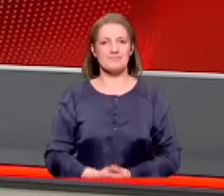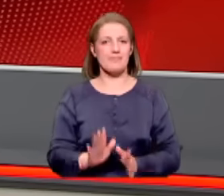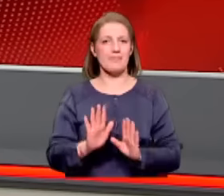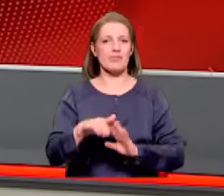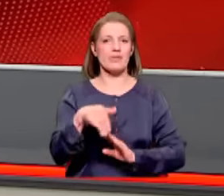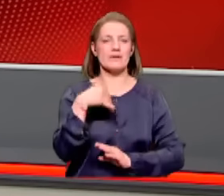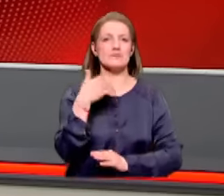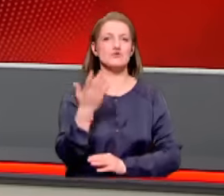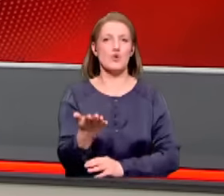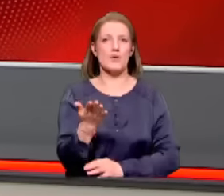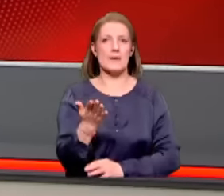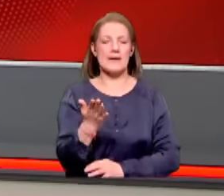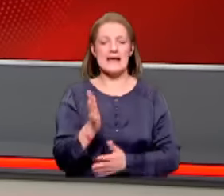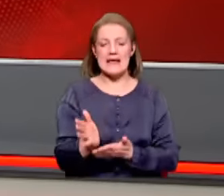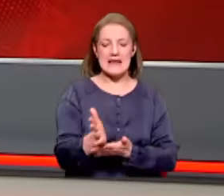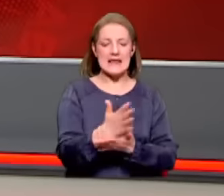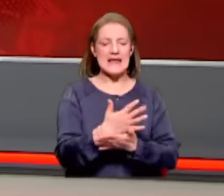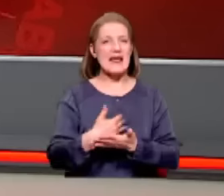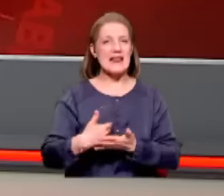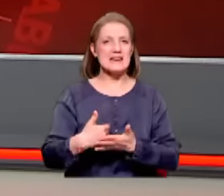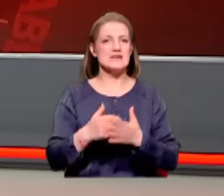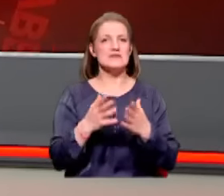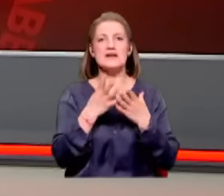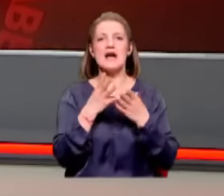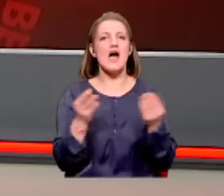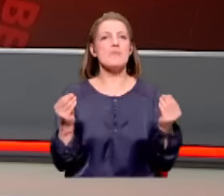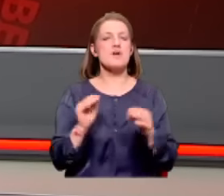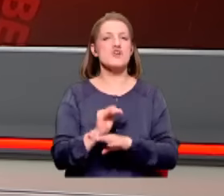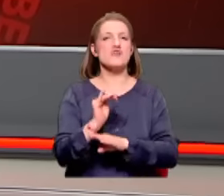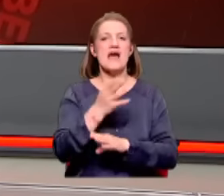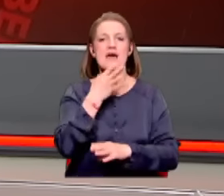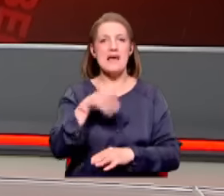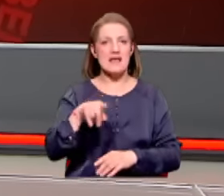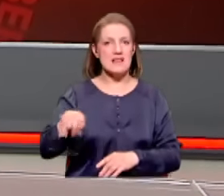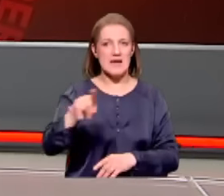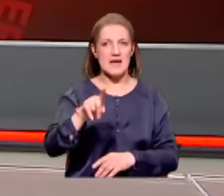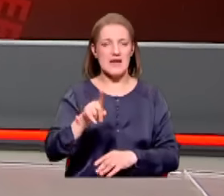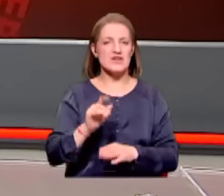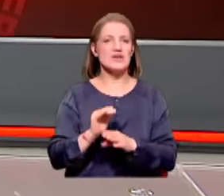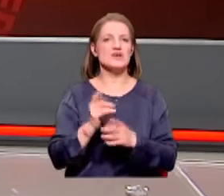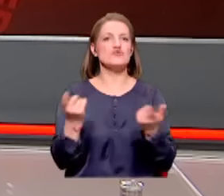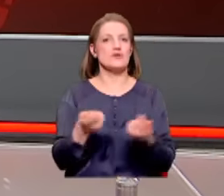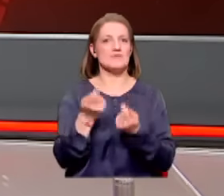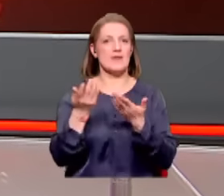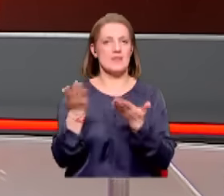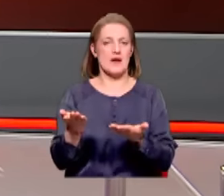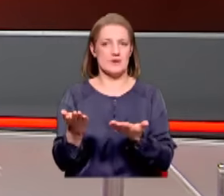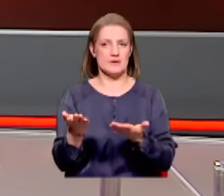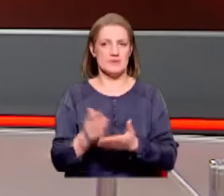Sonra gelir kaybı yaşayanlar, emekliler, çalışanlar, artık yaşayamayanlar.